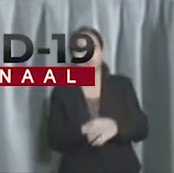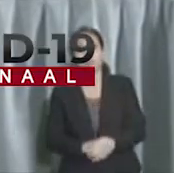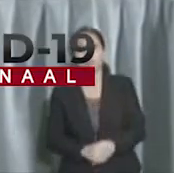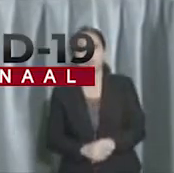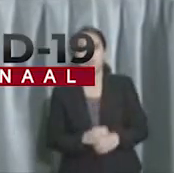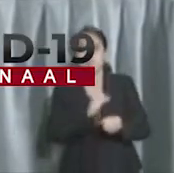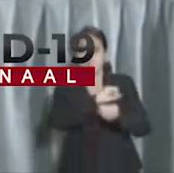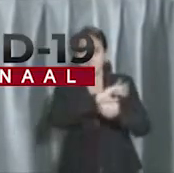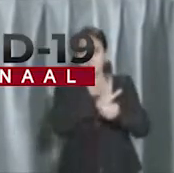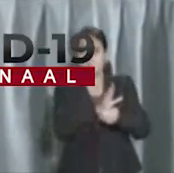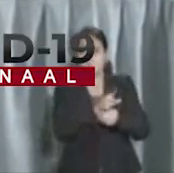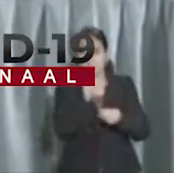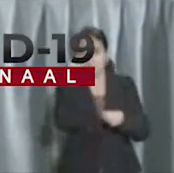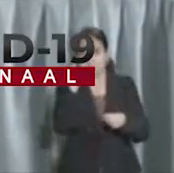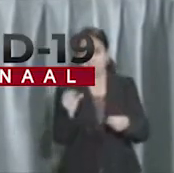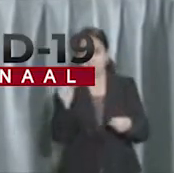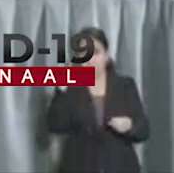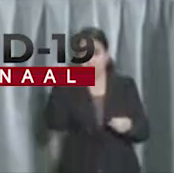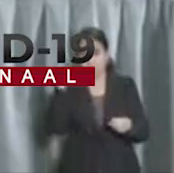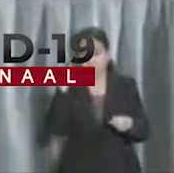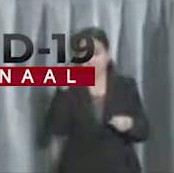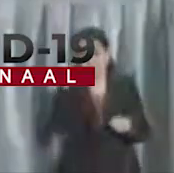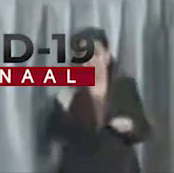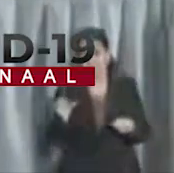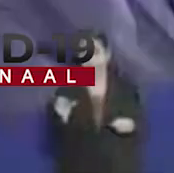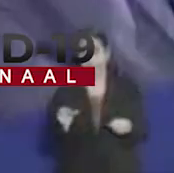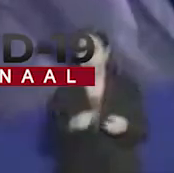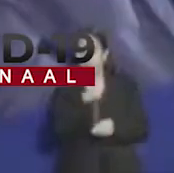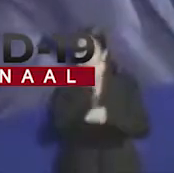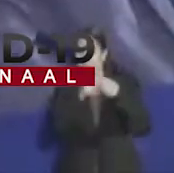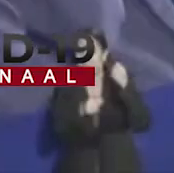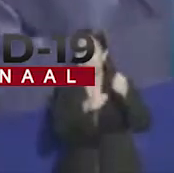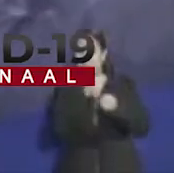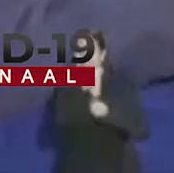voor dat er 23 mensen niet aan hun hart geopereerd kunnen worden.